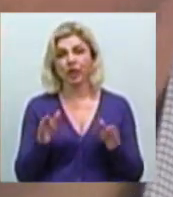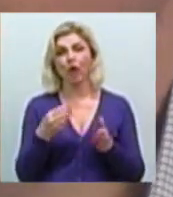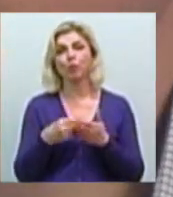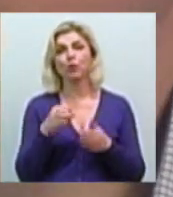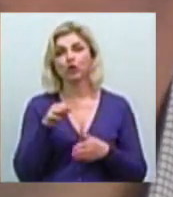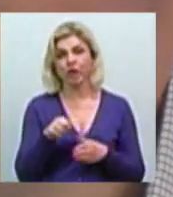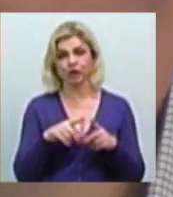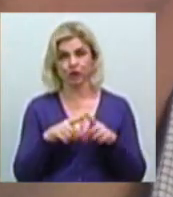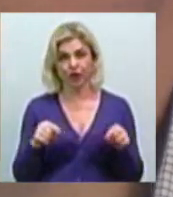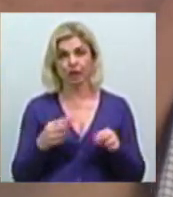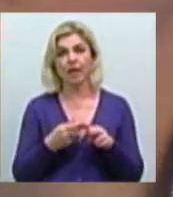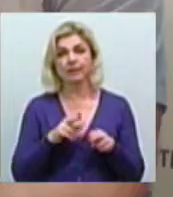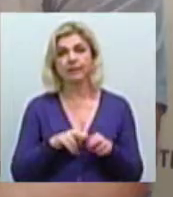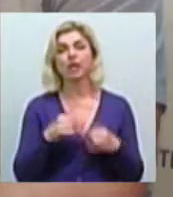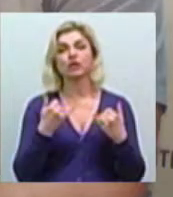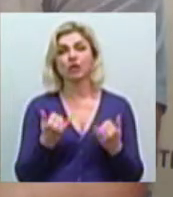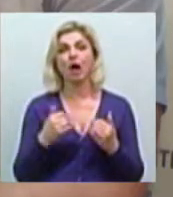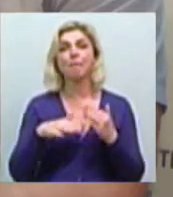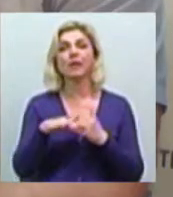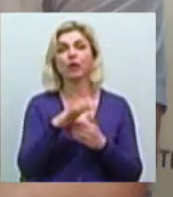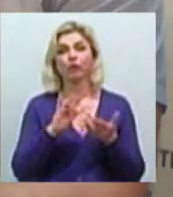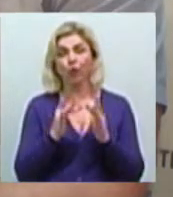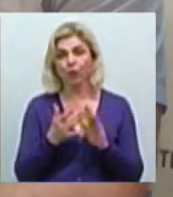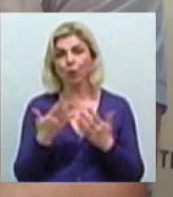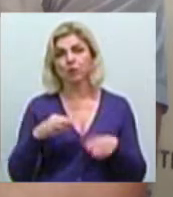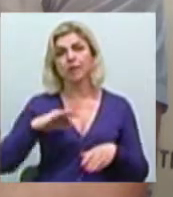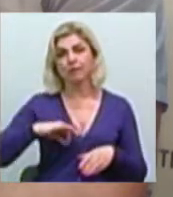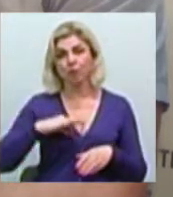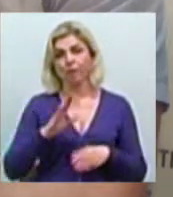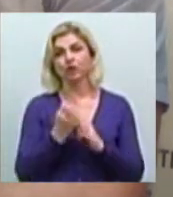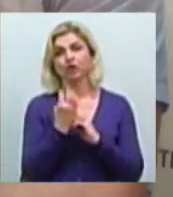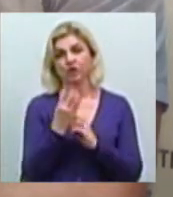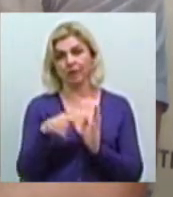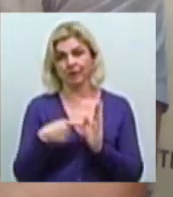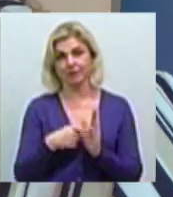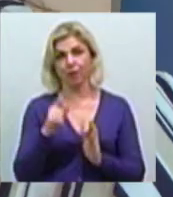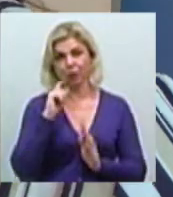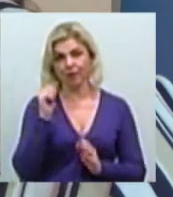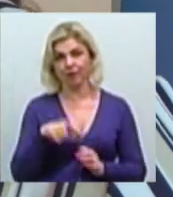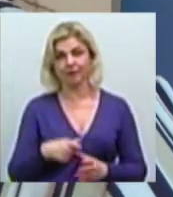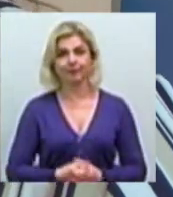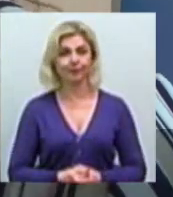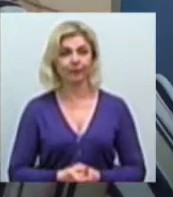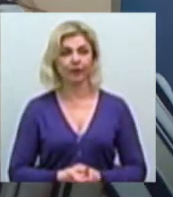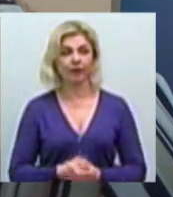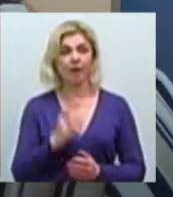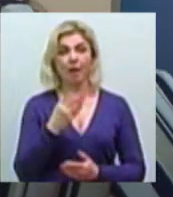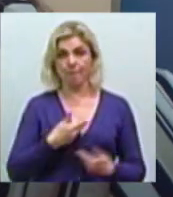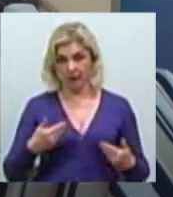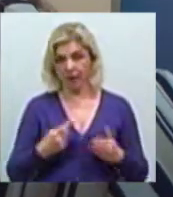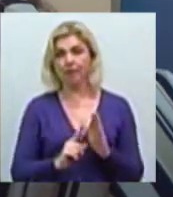шкіл. Цю онлайн-платформу вже використовують в 14 містах України. Ми на початку шляху, але